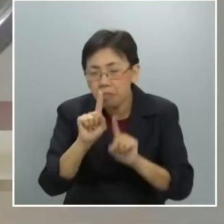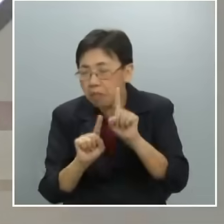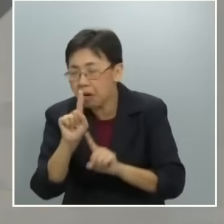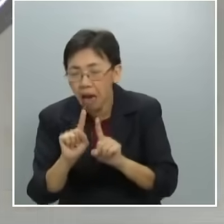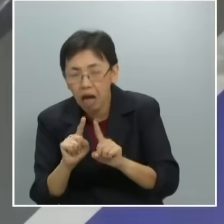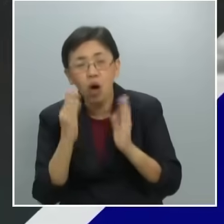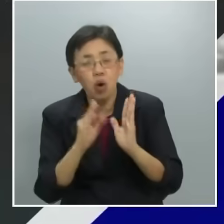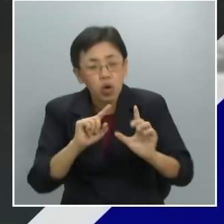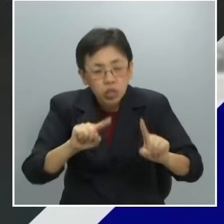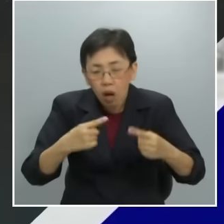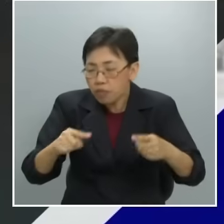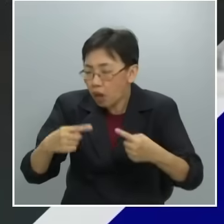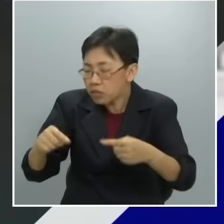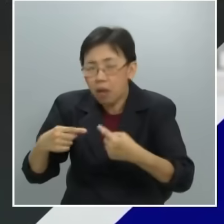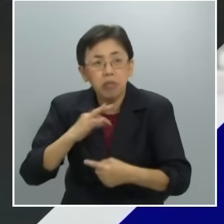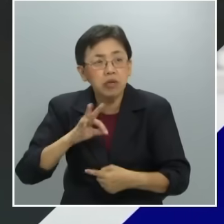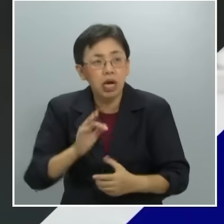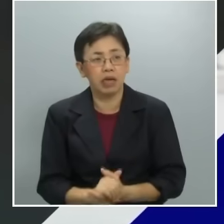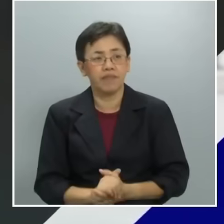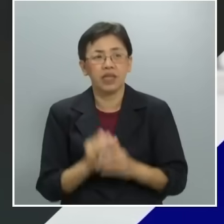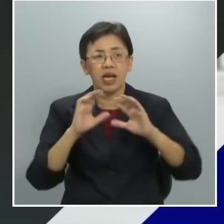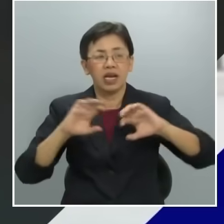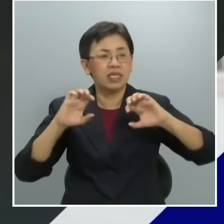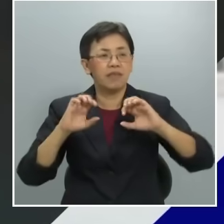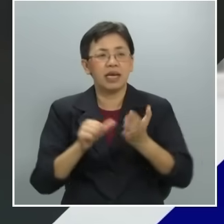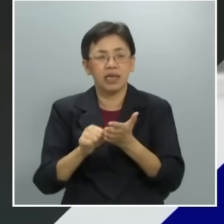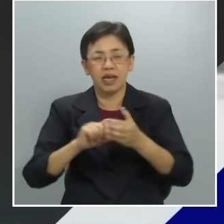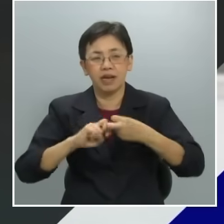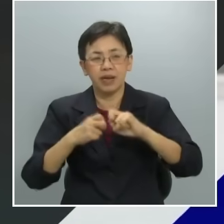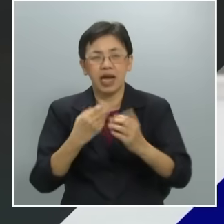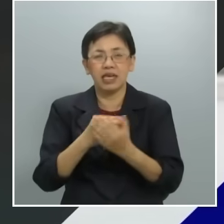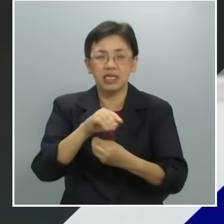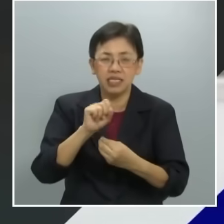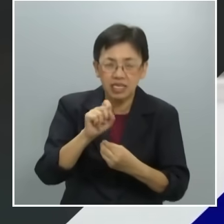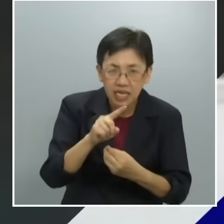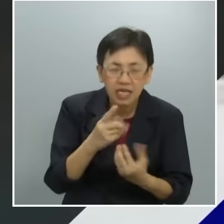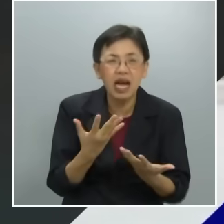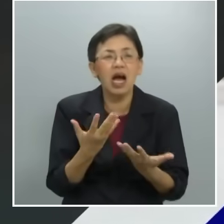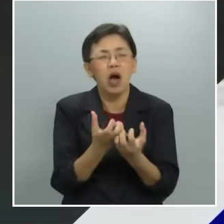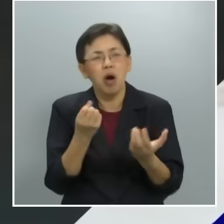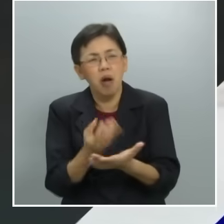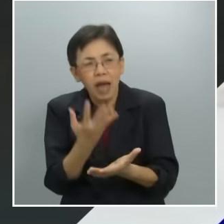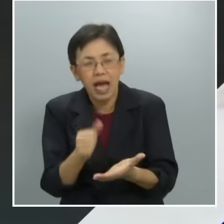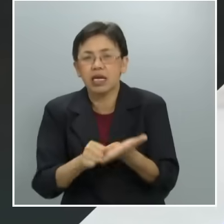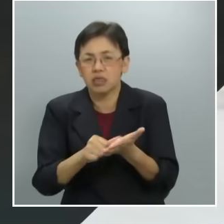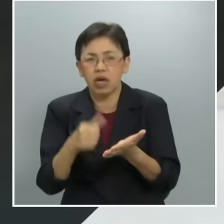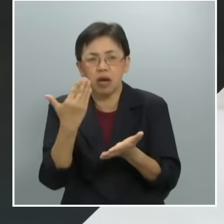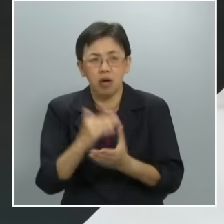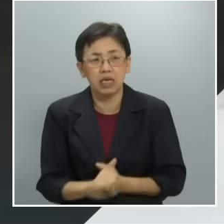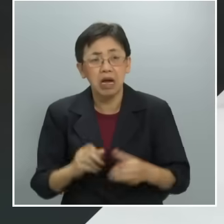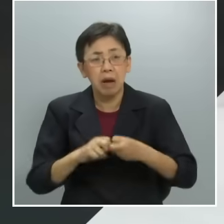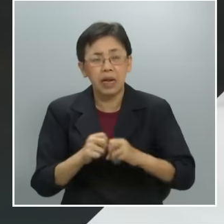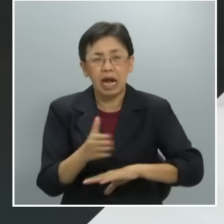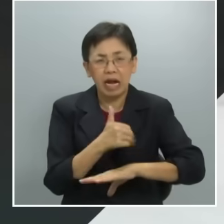อบแบบสำรวจเห็นว่ารัฐบาลควรจะแก้ปัญหาเศรษฐกิจปากท้องมากกว่าปัญหาการเมื